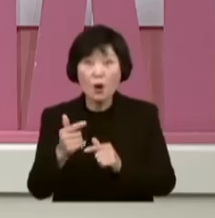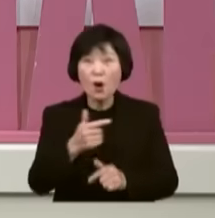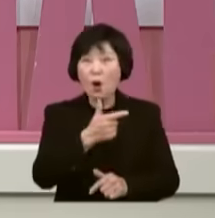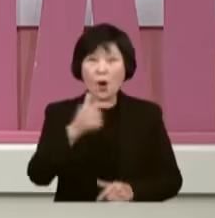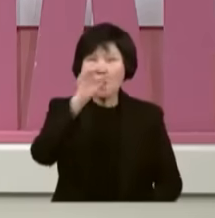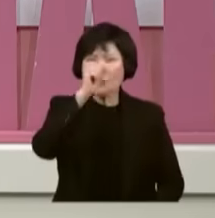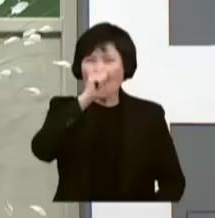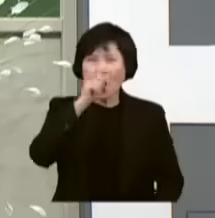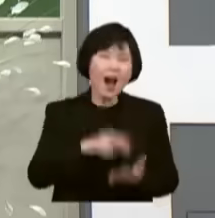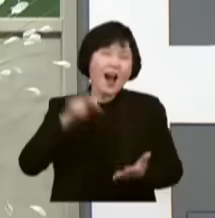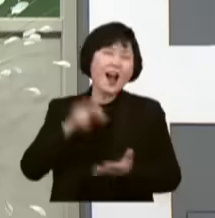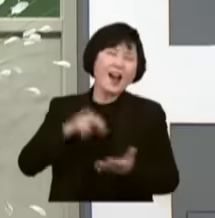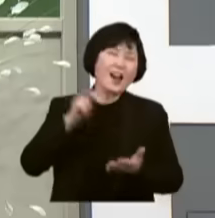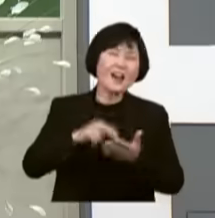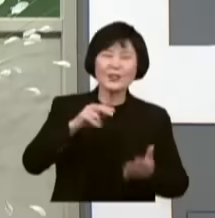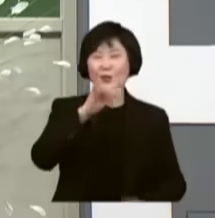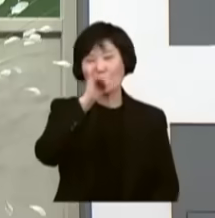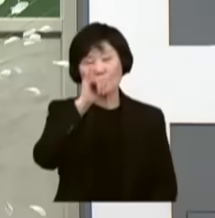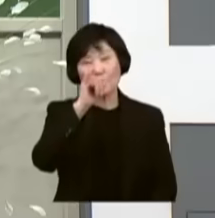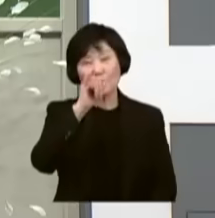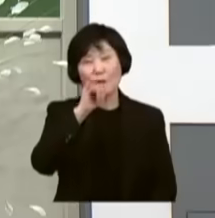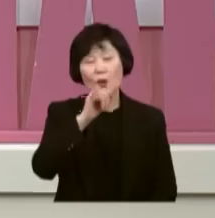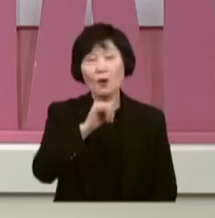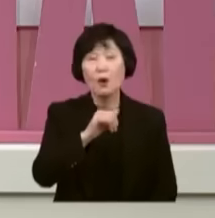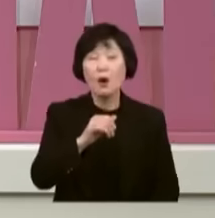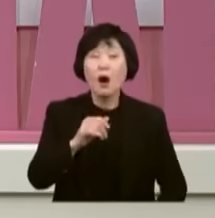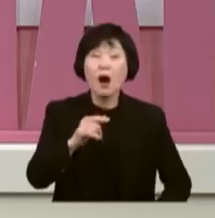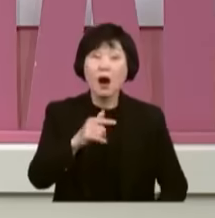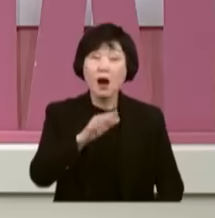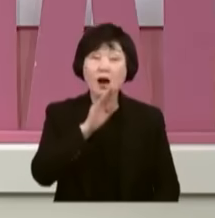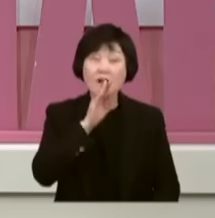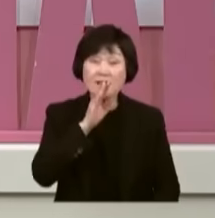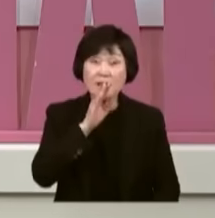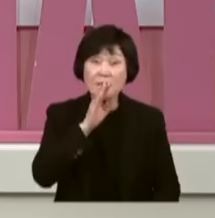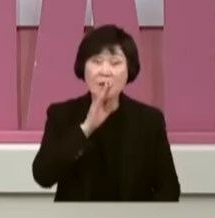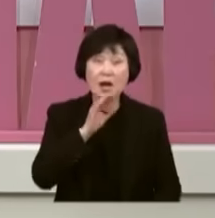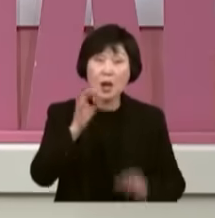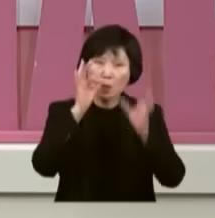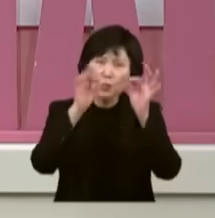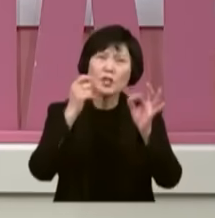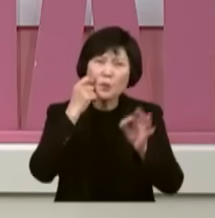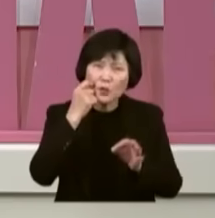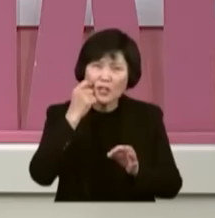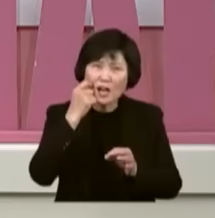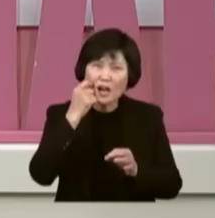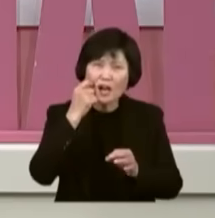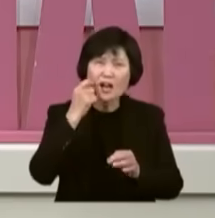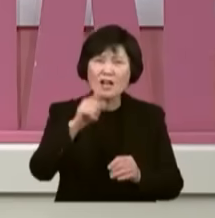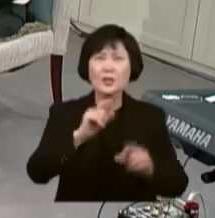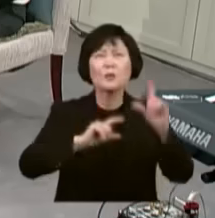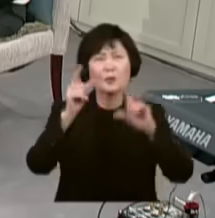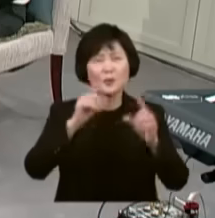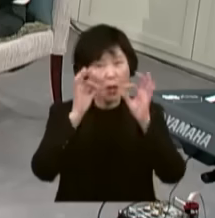뛰어 그냥 침대에서. 그러니까 전혀 볼 수 없는 장면들을 보니까 막 우리가 감동이야. 은혜를 우리가 받는